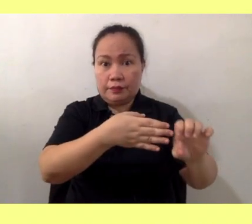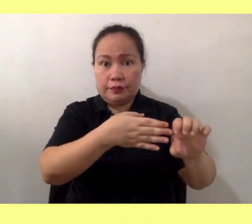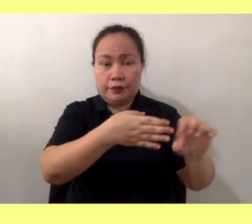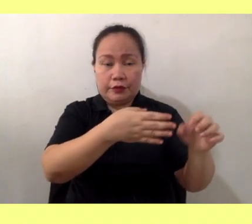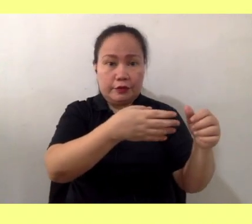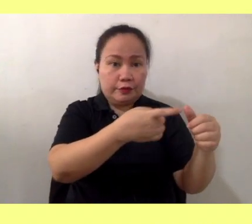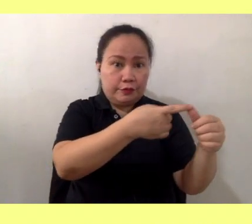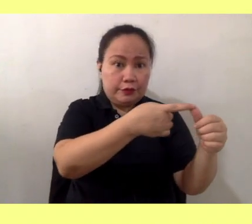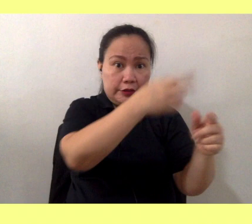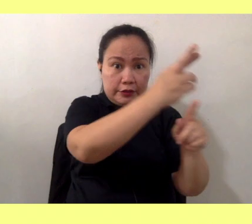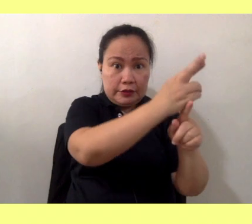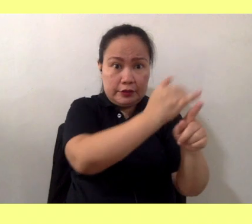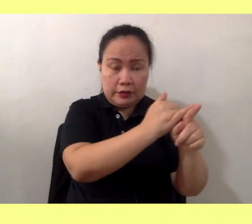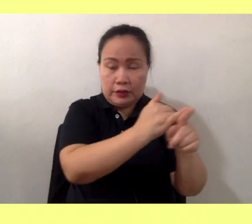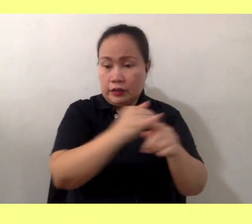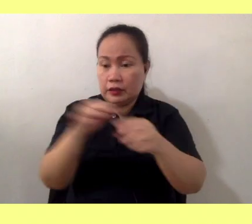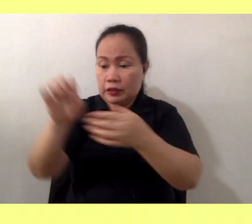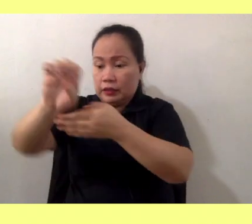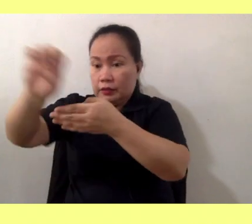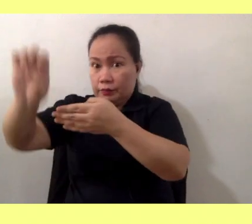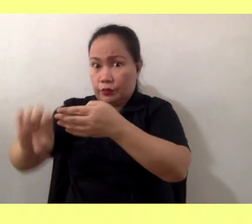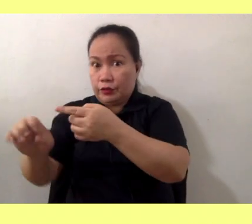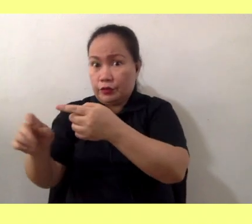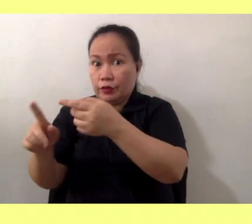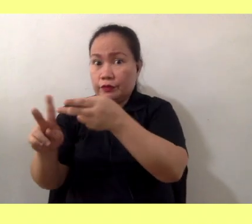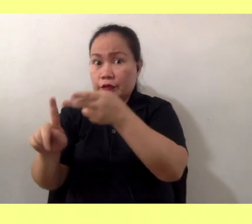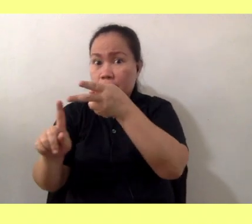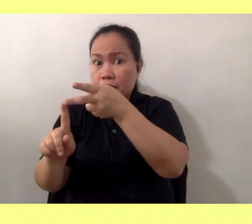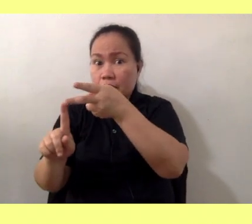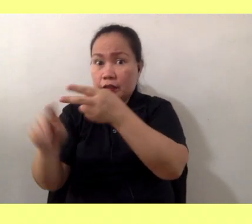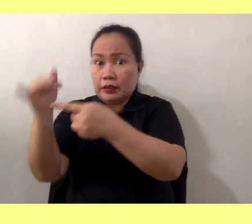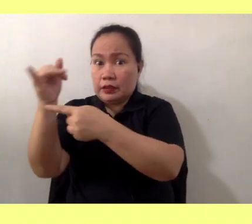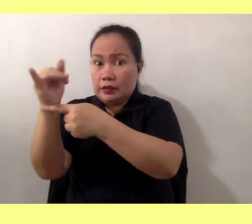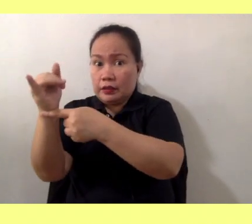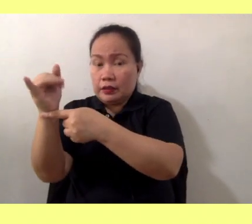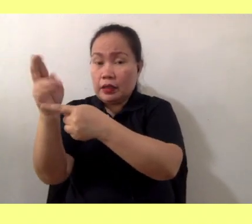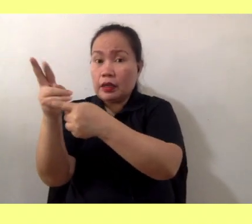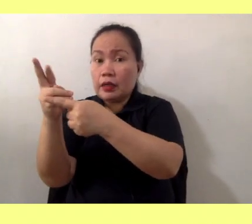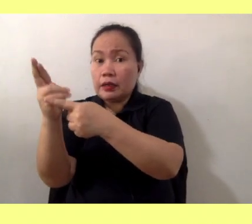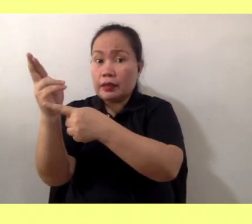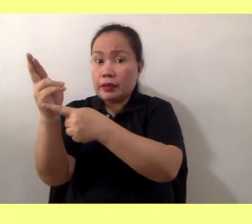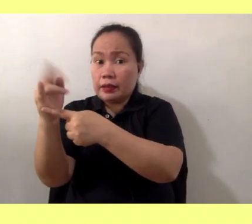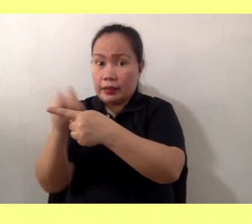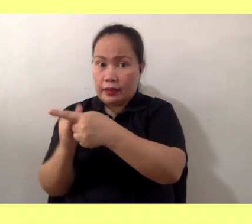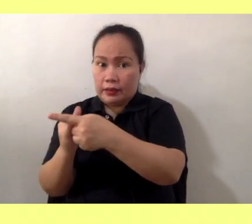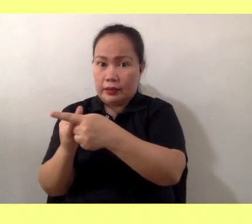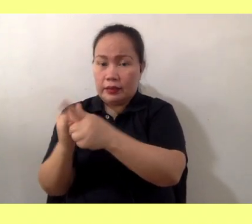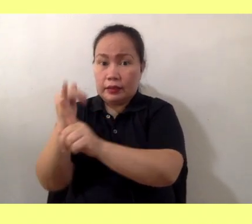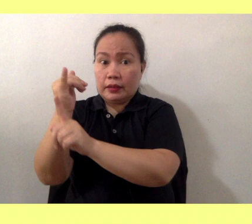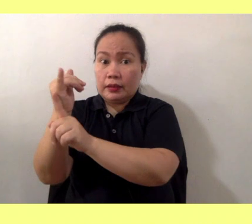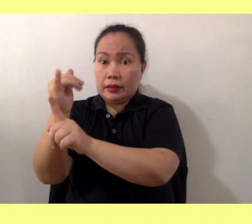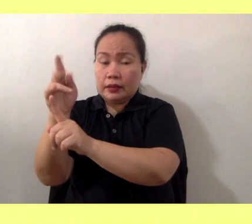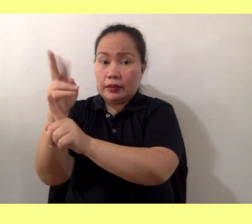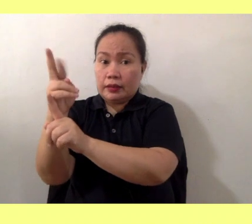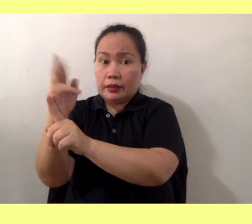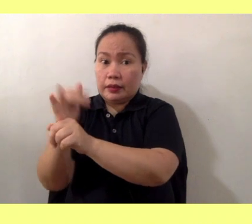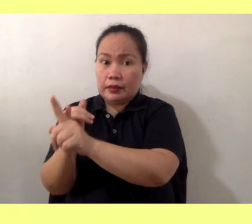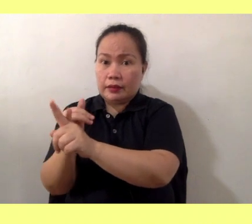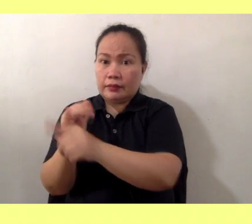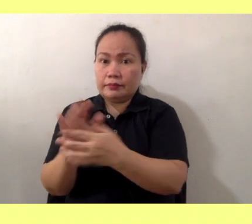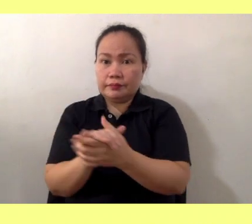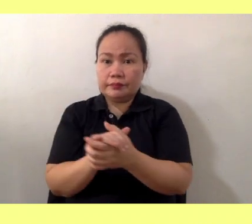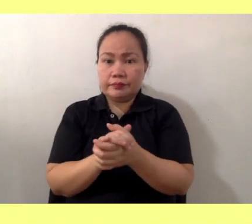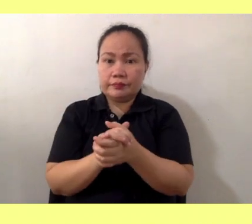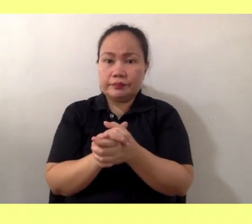endpoint siya ng first ray, endpoint pa siya ng isang ray. Okay? So, dito, ang common endpoint po natin is